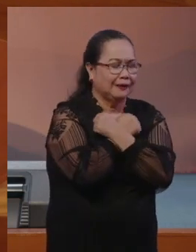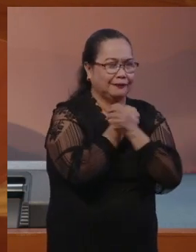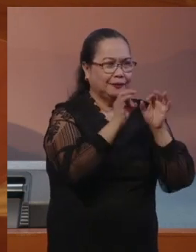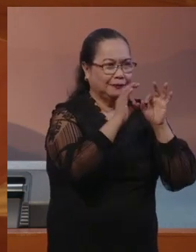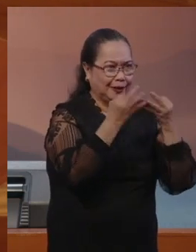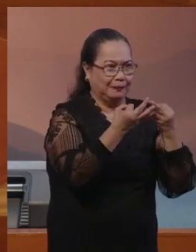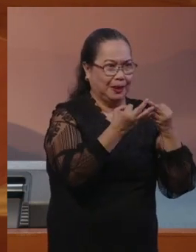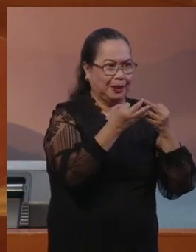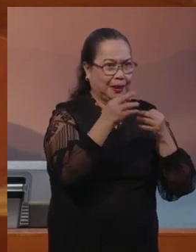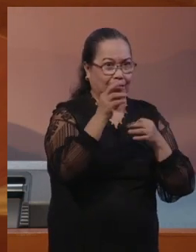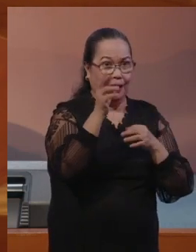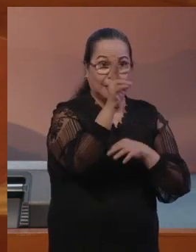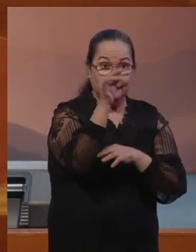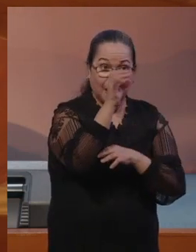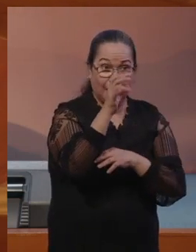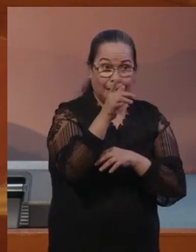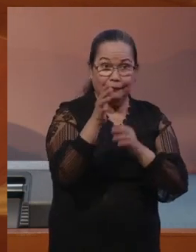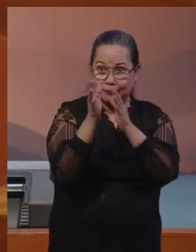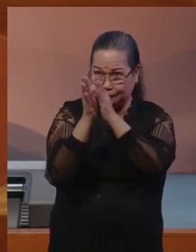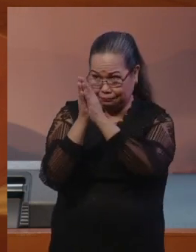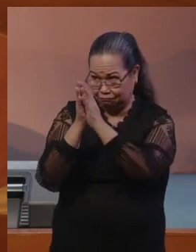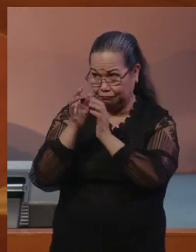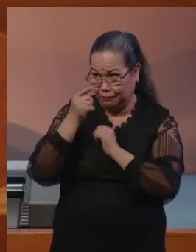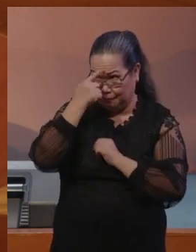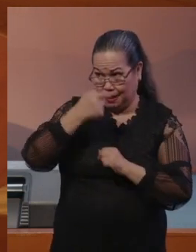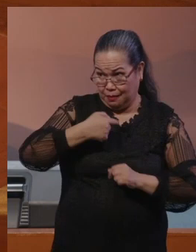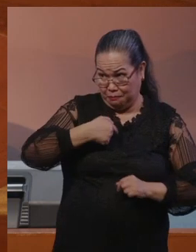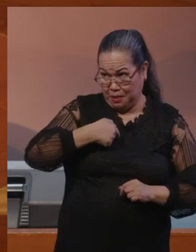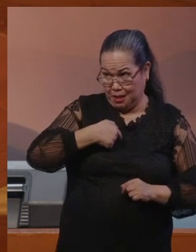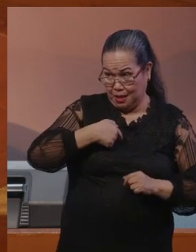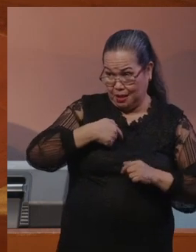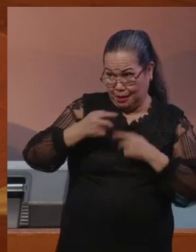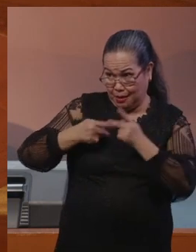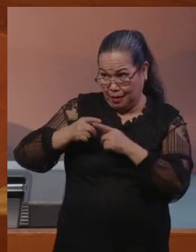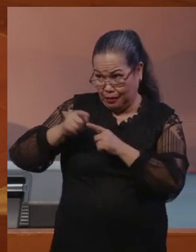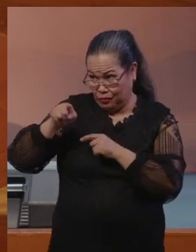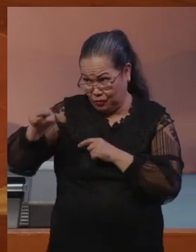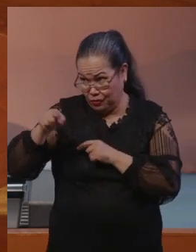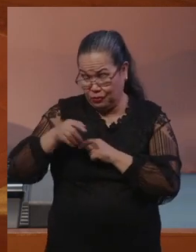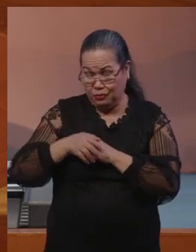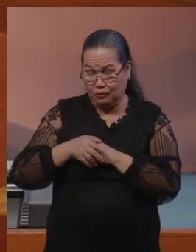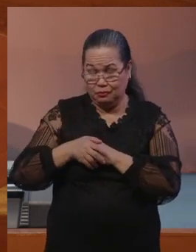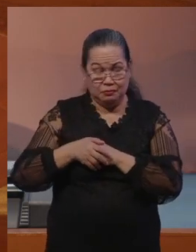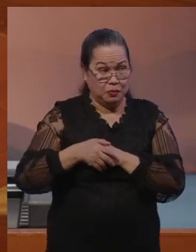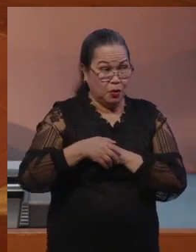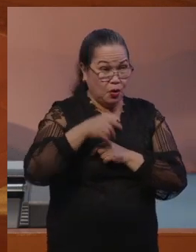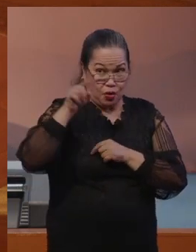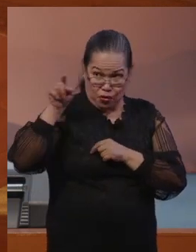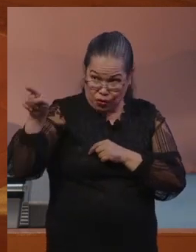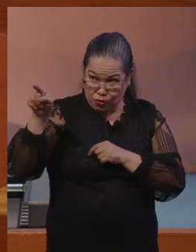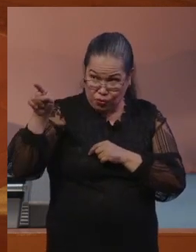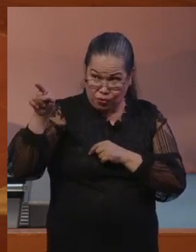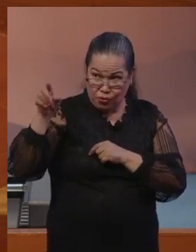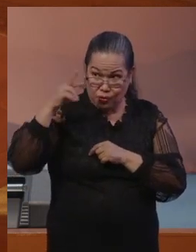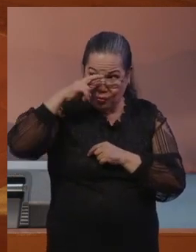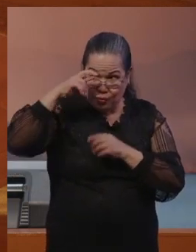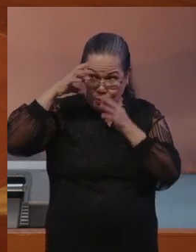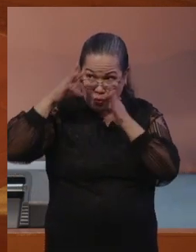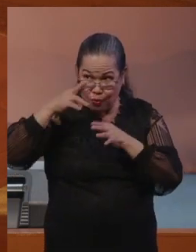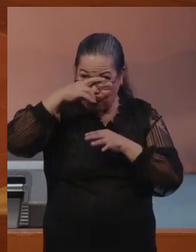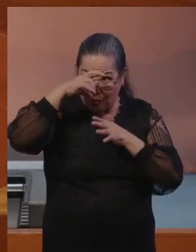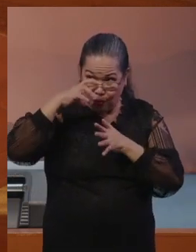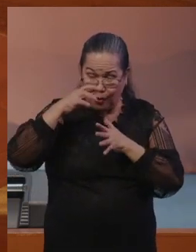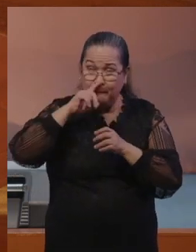Kindness. Sabi niya, because I have dealt hesed with you, please deal hesed with